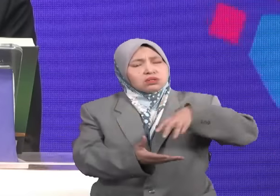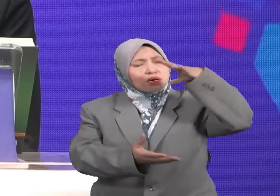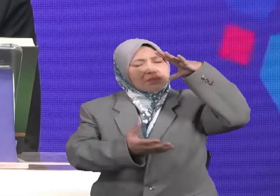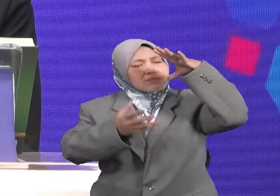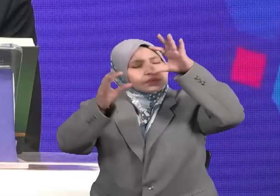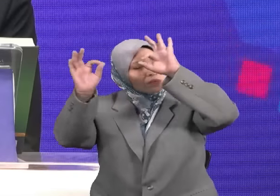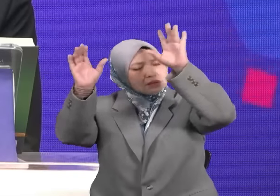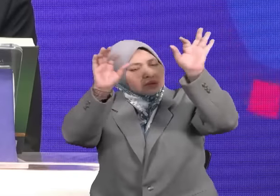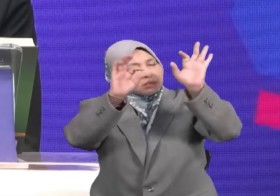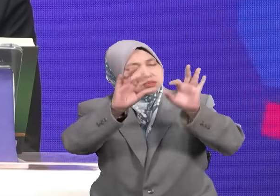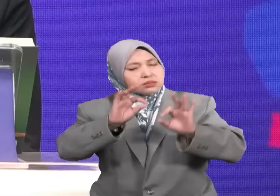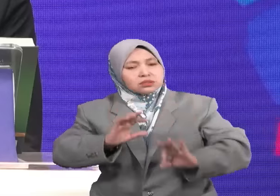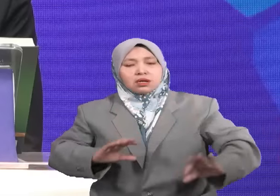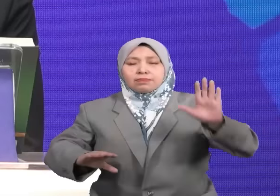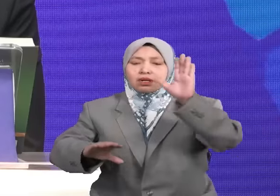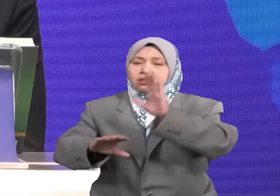الدنيا